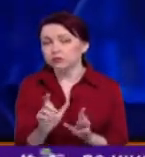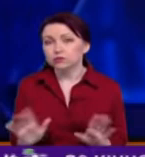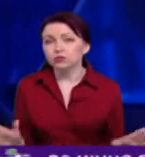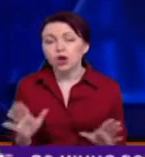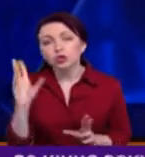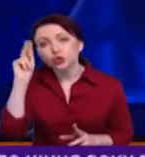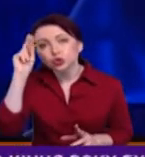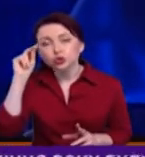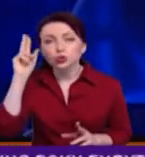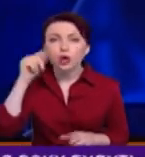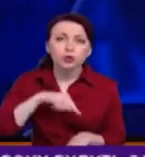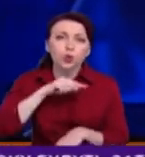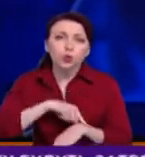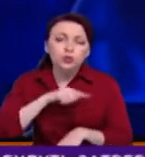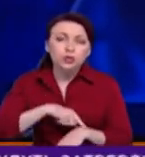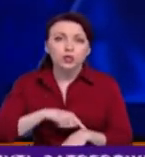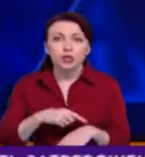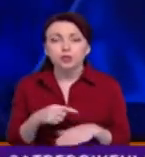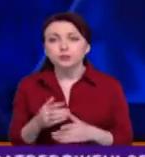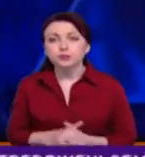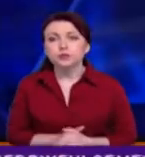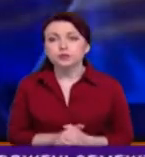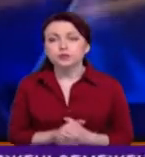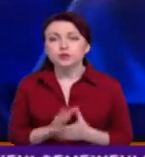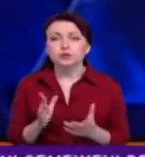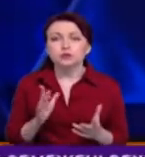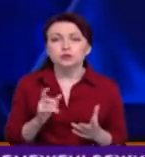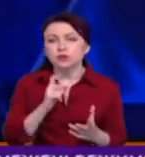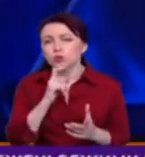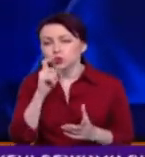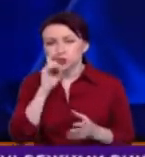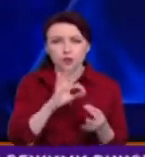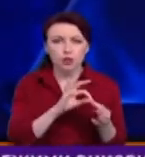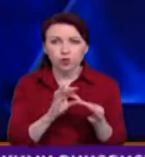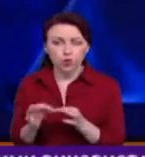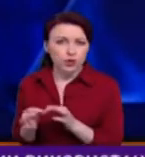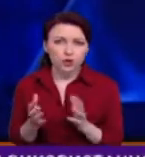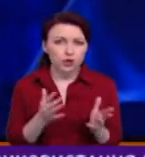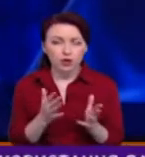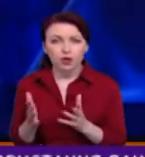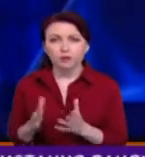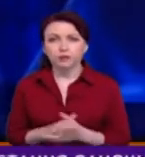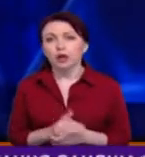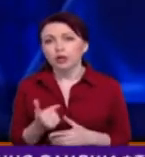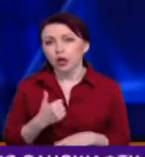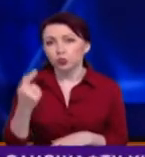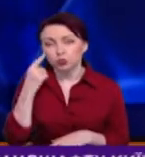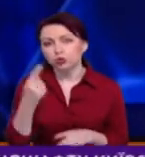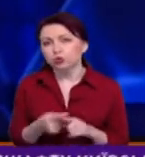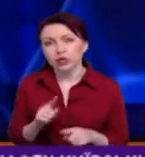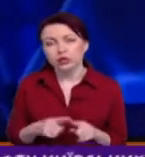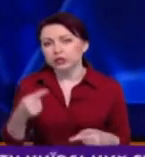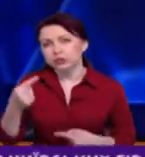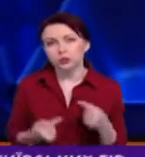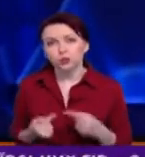чисел, дат, години, виходячи з якоїсь там незрозумілої логіки, дуже часто ірраціонального характеру, я думаю, що такі дискусії